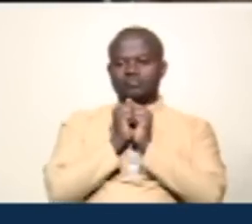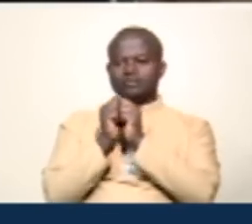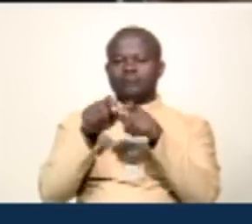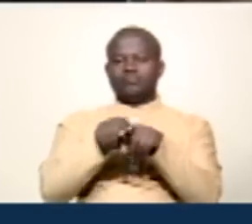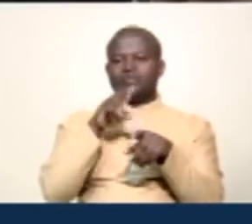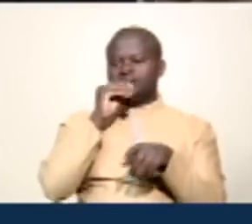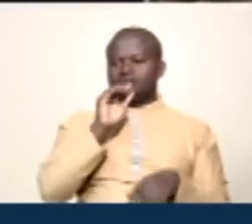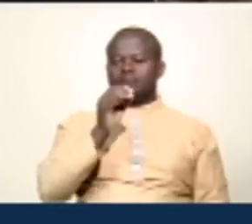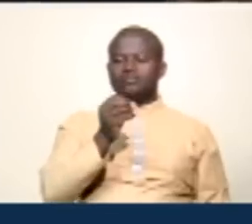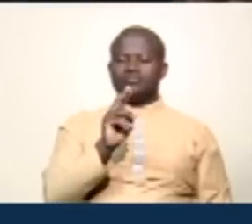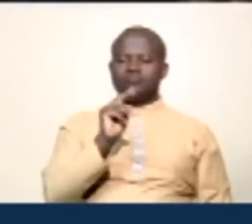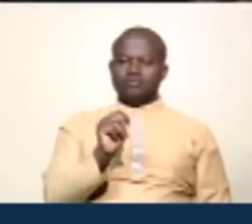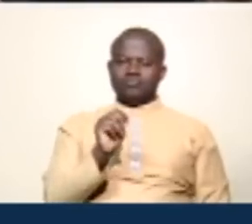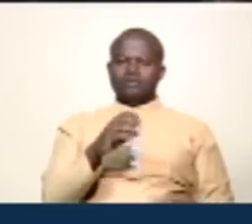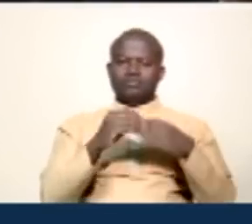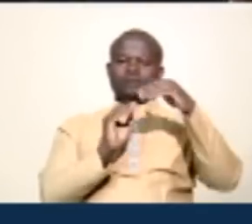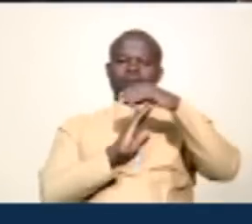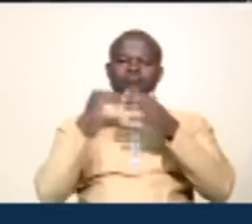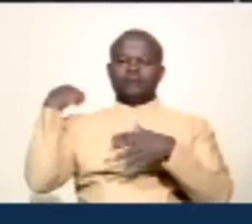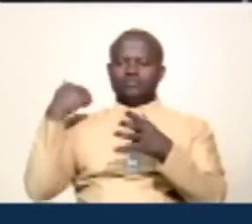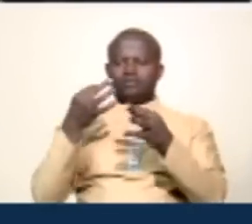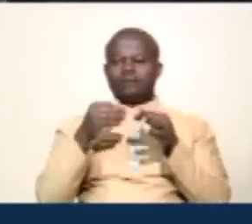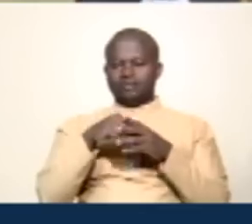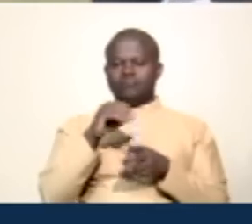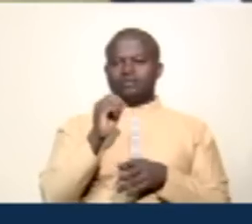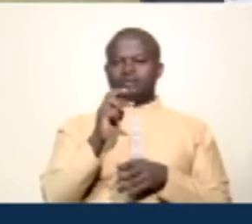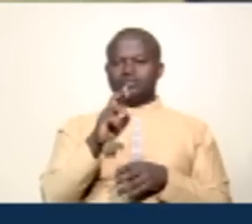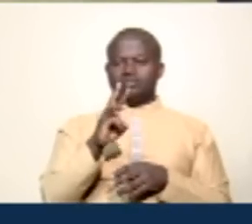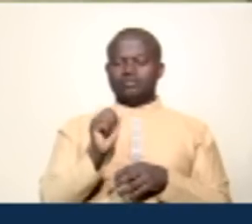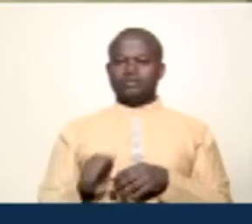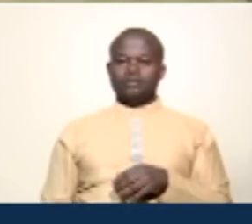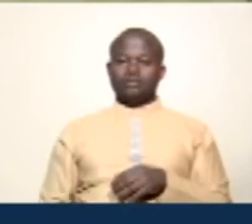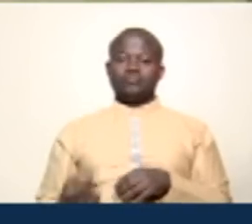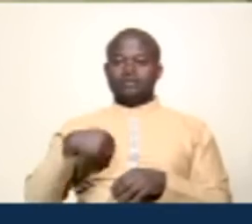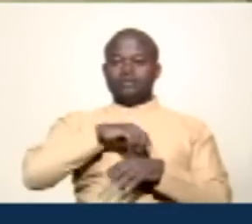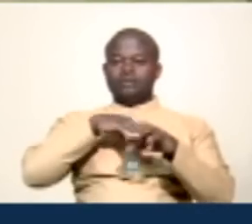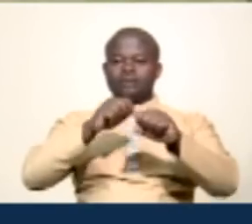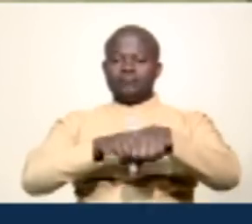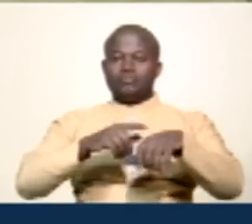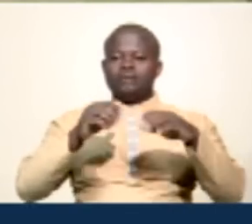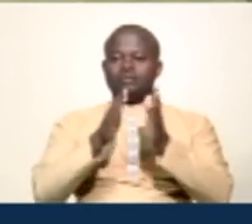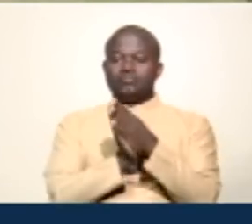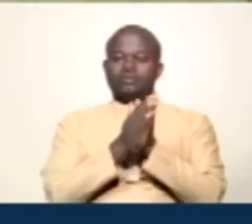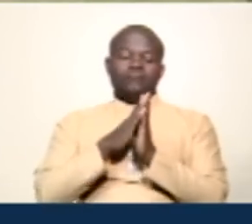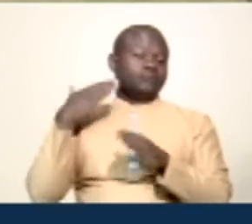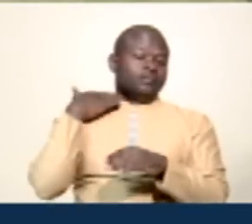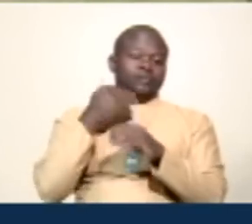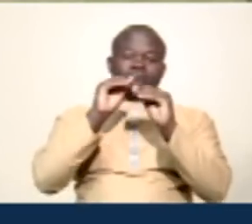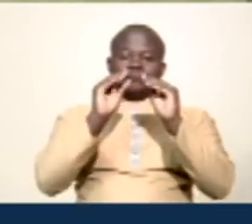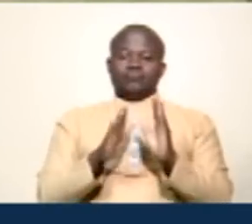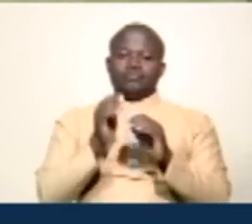bivugwa na John Bugunya, umuyobozi mukuru ushinzwe imari muri Simerwa. Muri Simerwa rero dufata umwanya amateka ya Jenoside tukayigisha